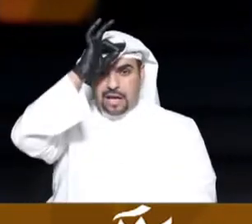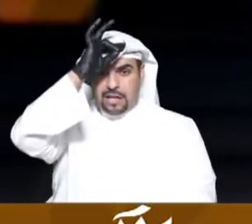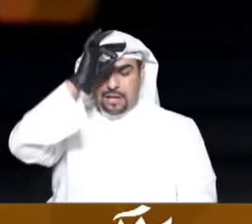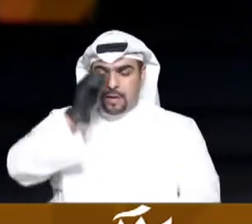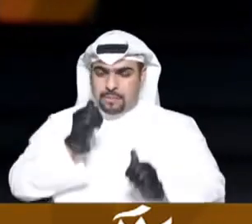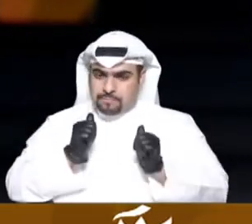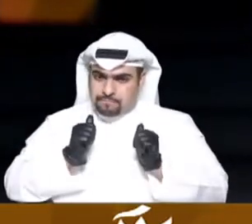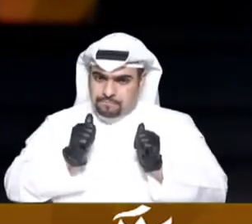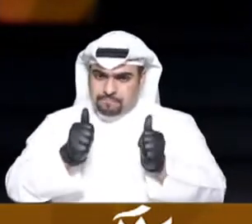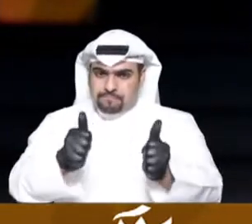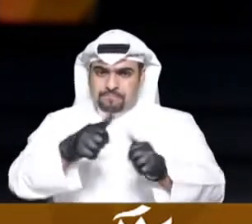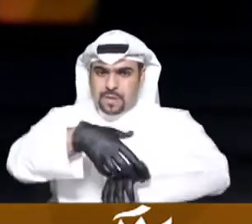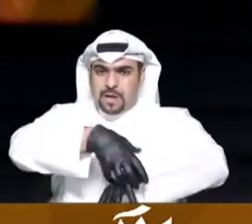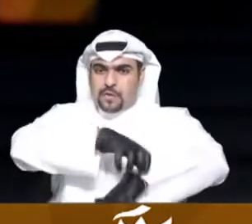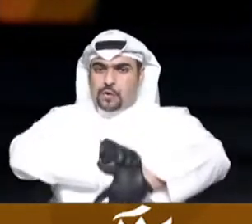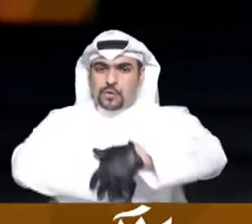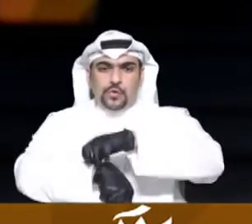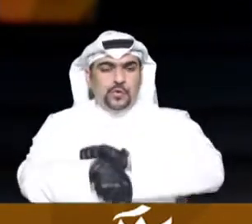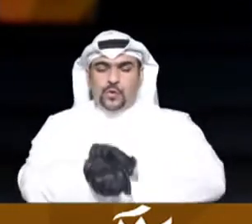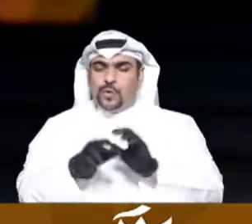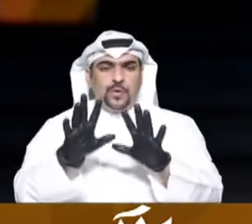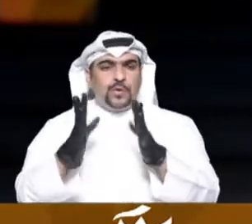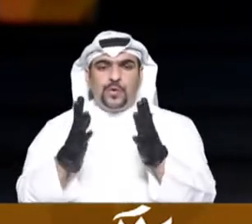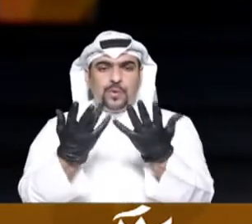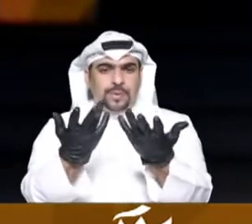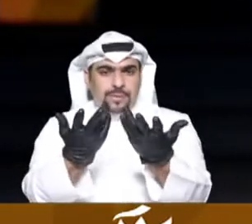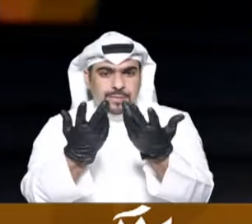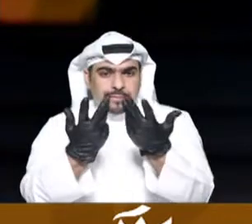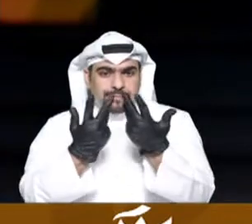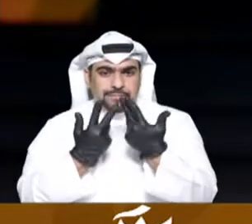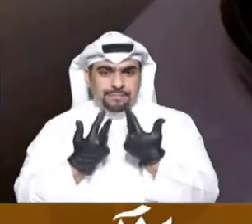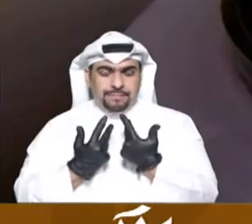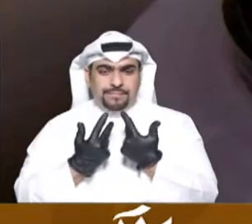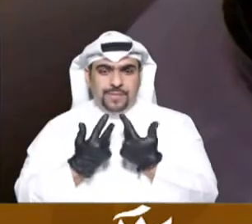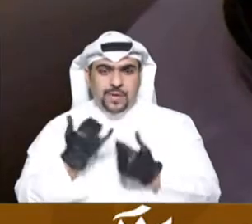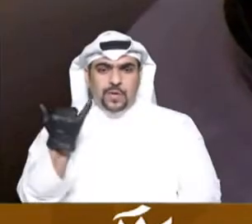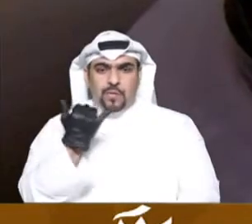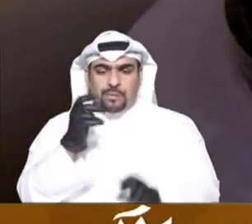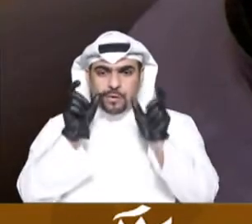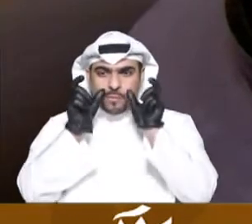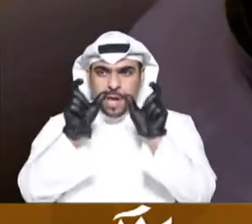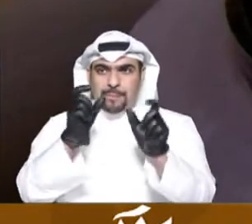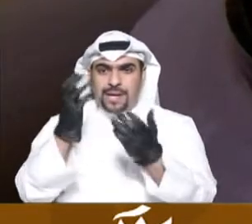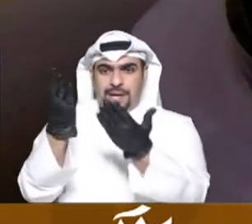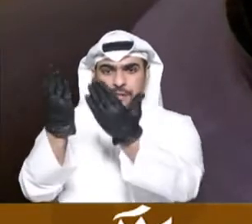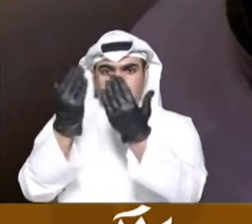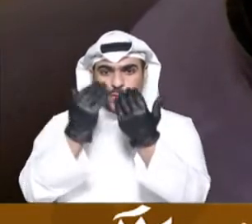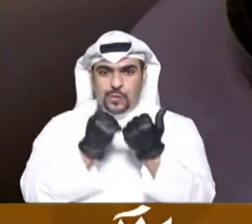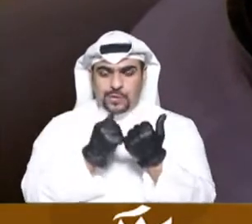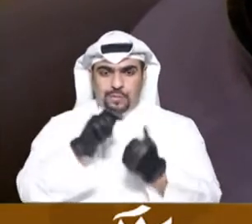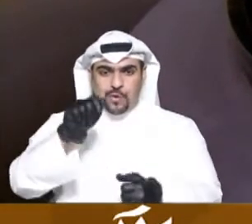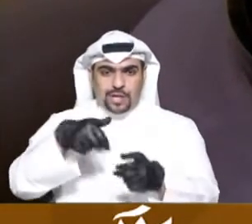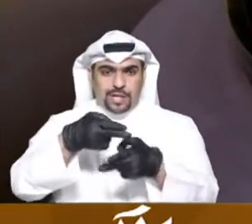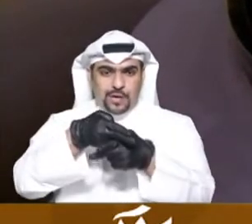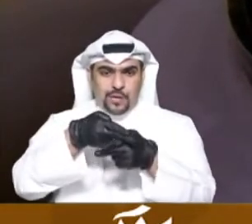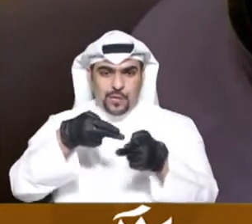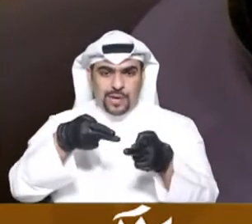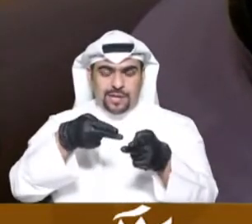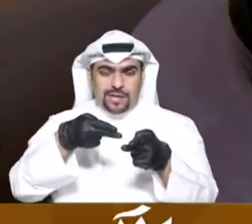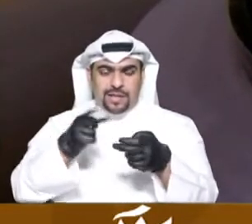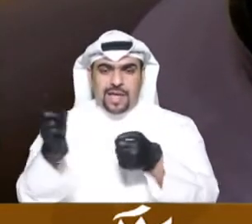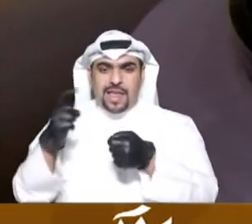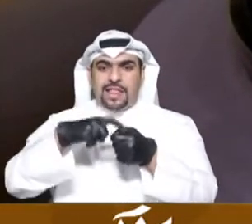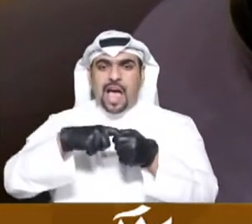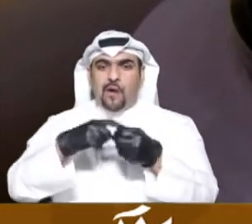بصليب عن الجهود اللي تبذلها وزاره الداخليه لتامين ايضا وصول اهالينا من الخارج بالتعاون مع اداره